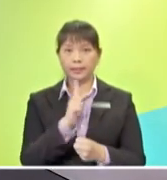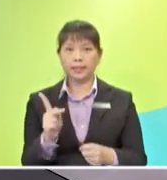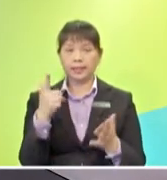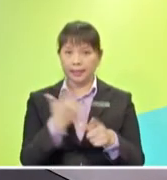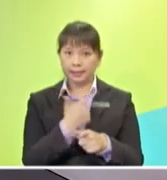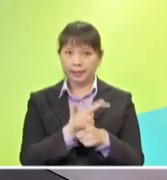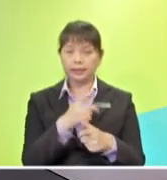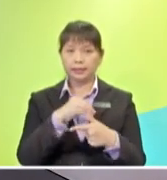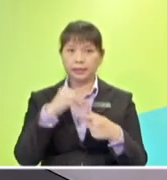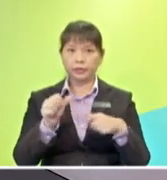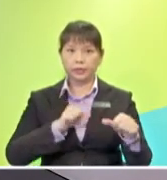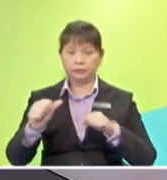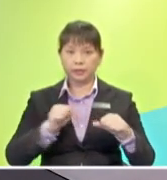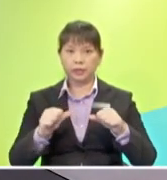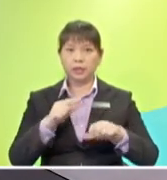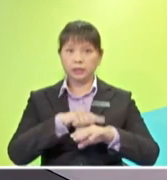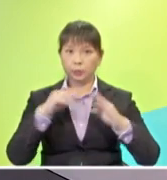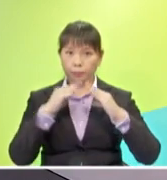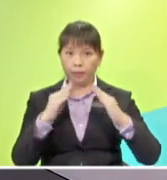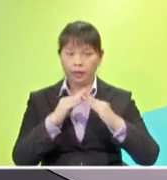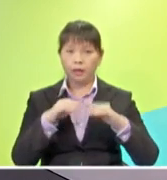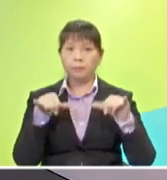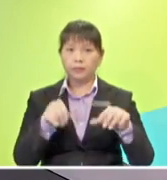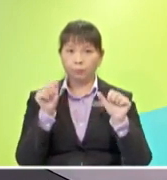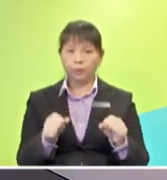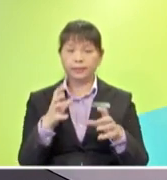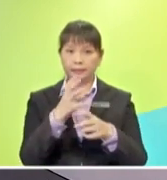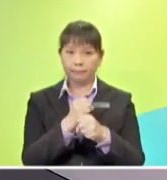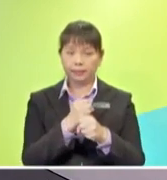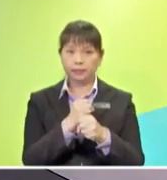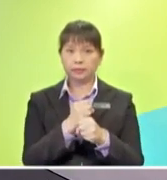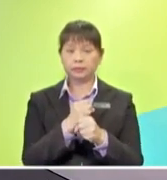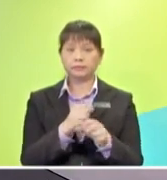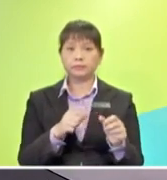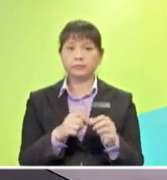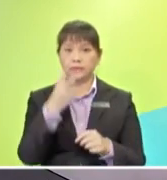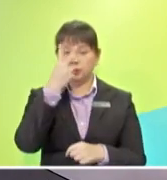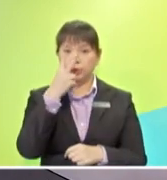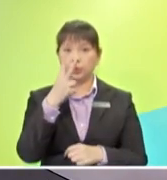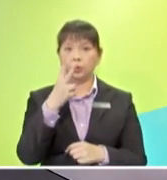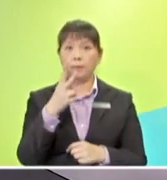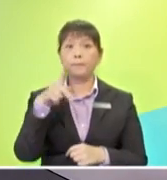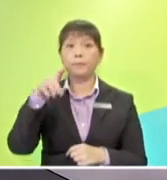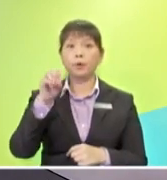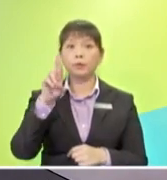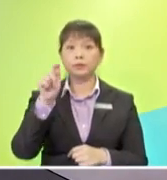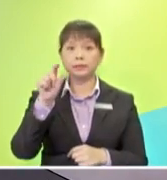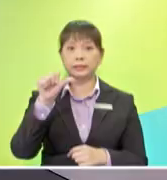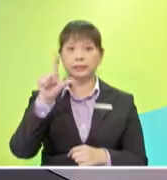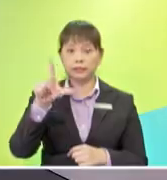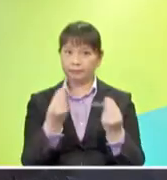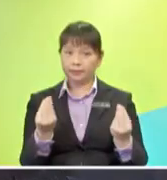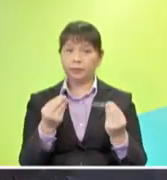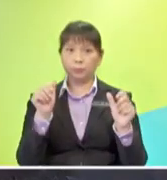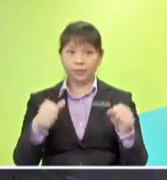dekat rumah masih lagi boleh dapat Oke bolehlah merujuk foto sumbeku Oke